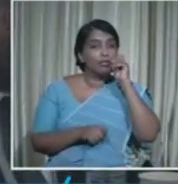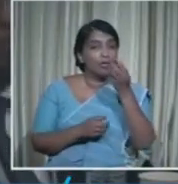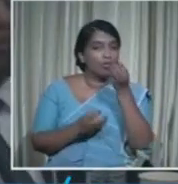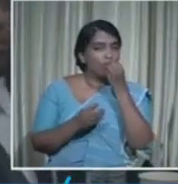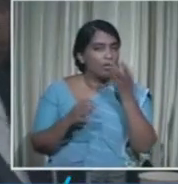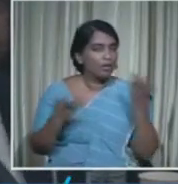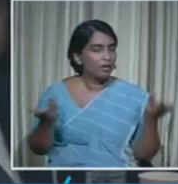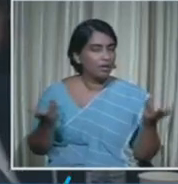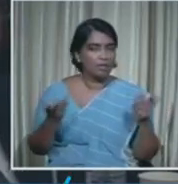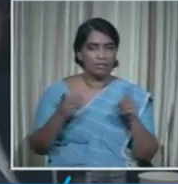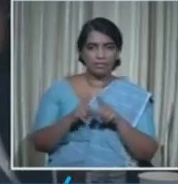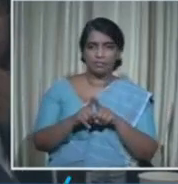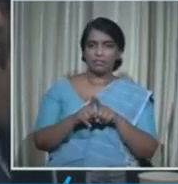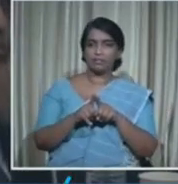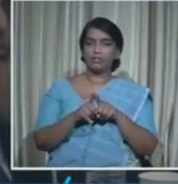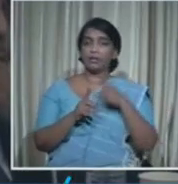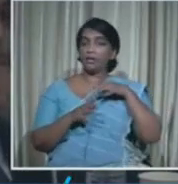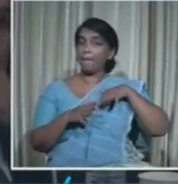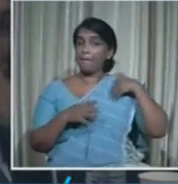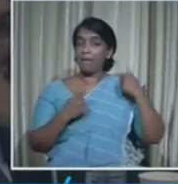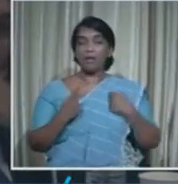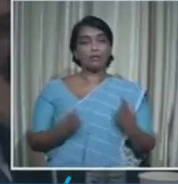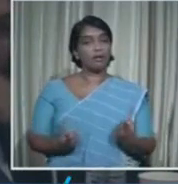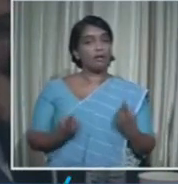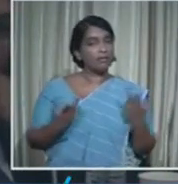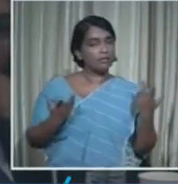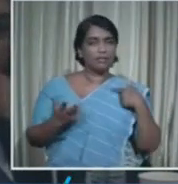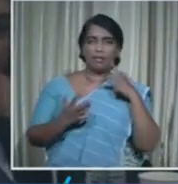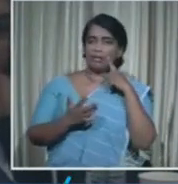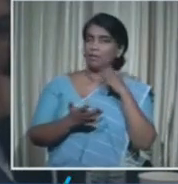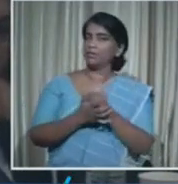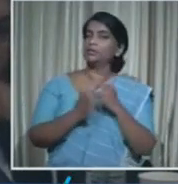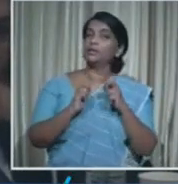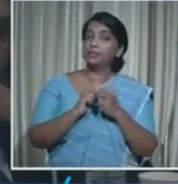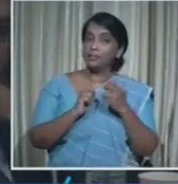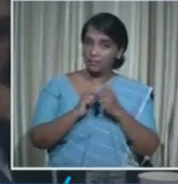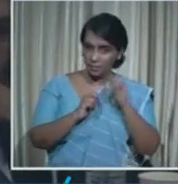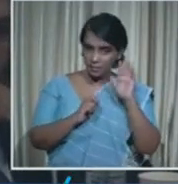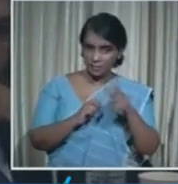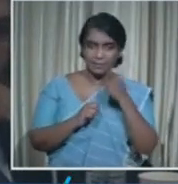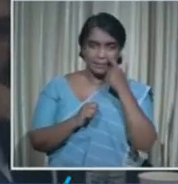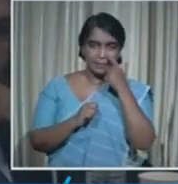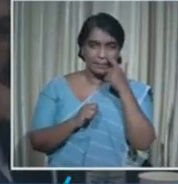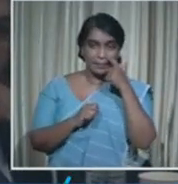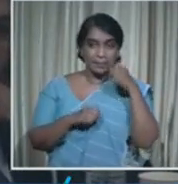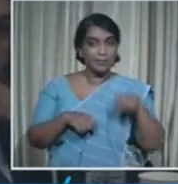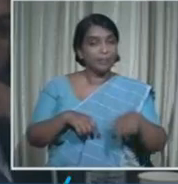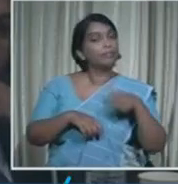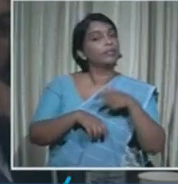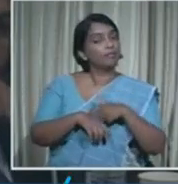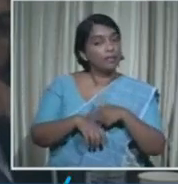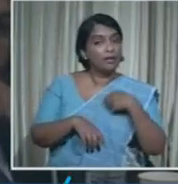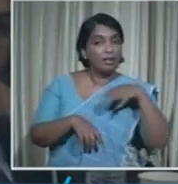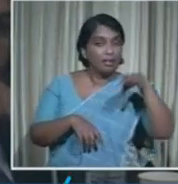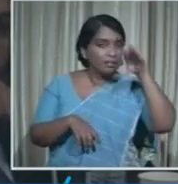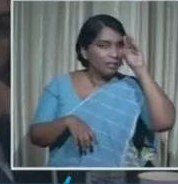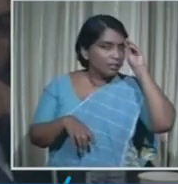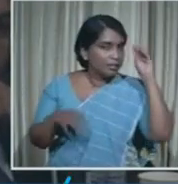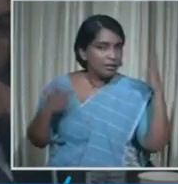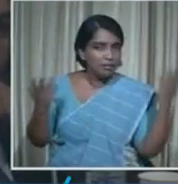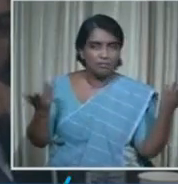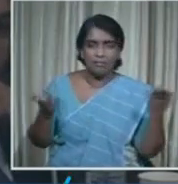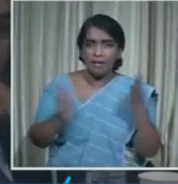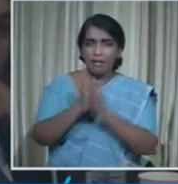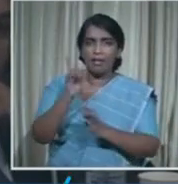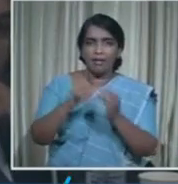නැතුව මූලික අවශ්‍යතා නැතුව පීඩාවට පත් වෙලා තියෙනවා මේ වෙලාවෙත් මේක තේරෙන්නේ නැති මන්ත්‍රීවරු